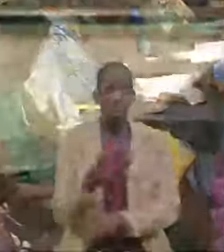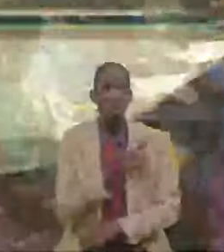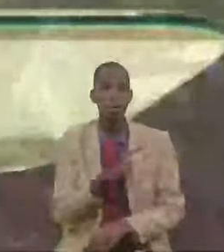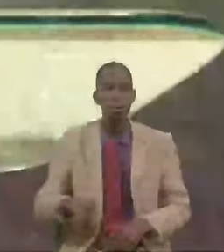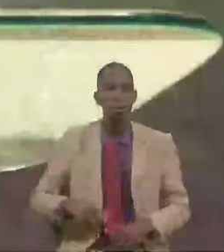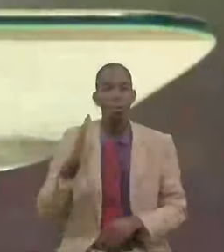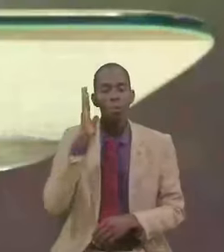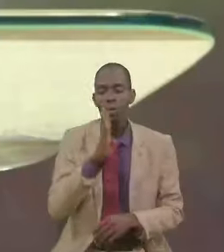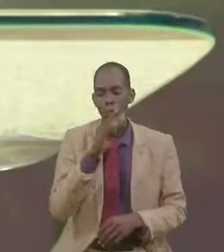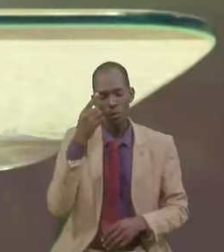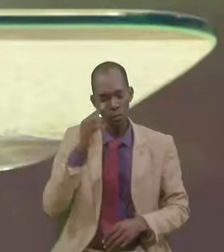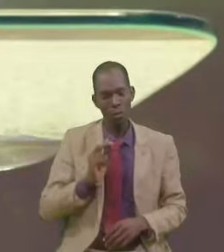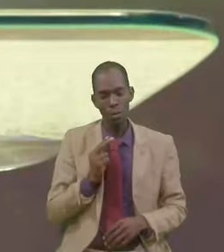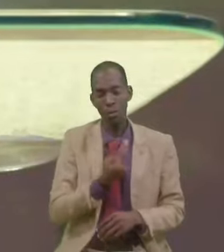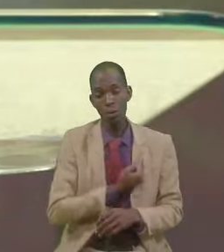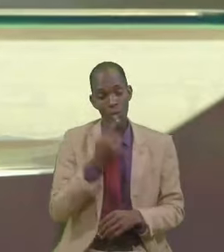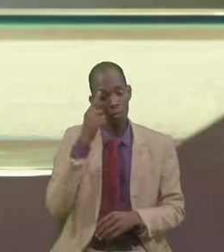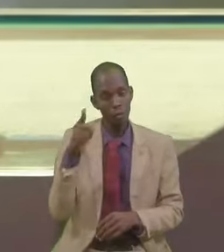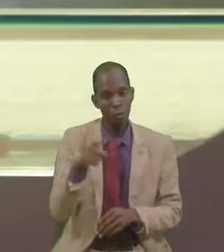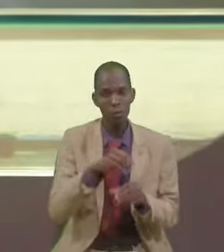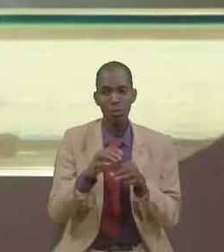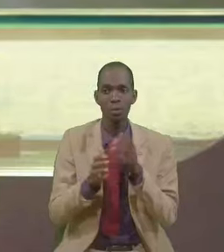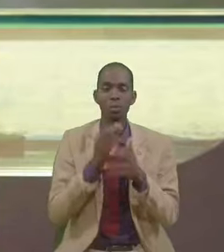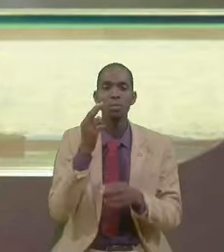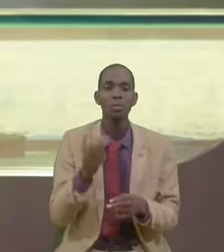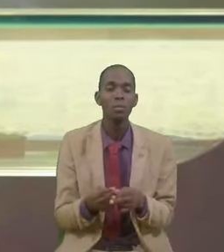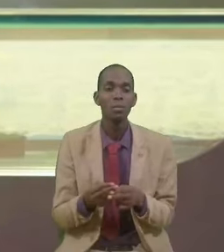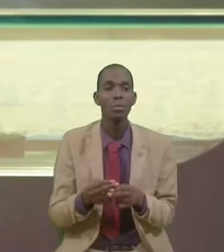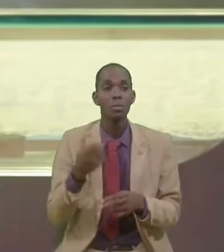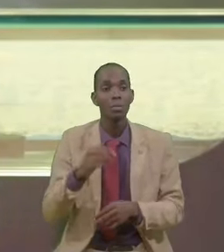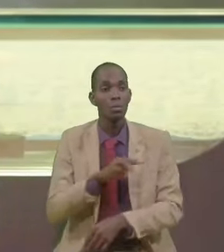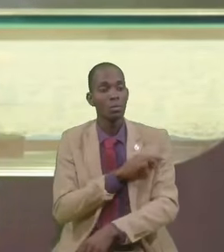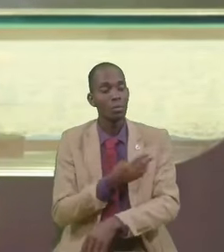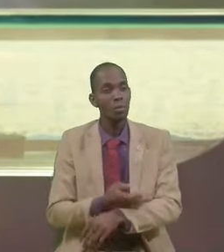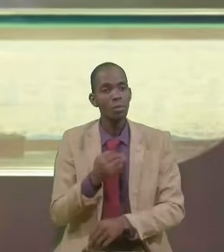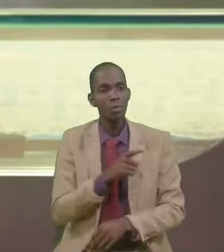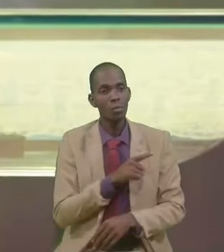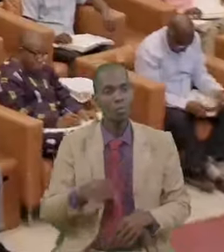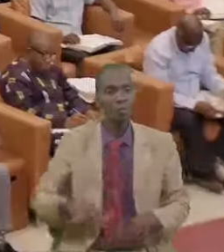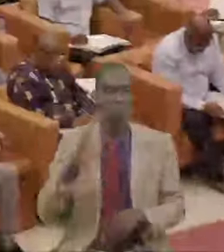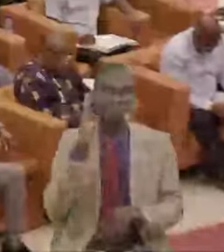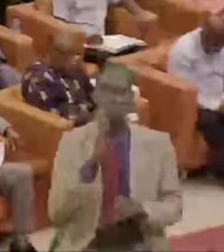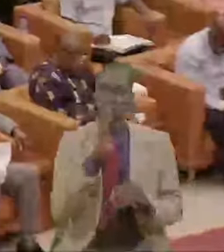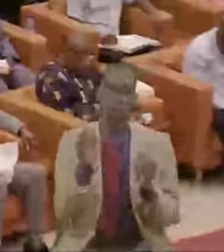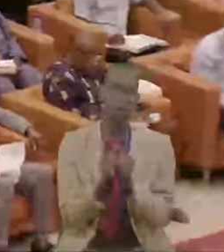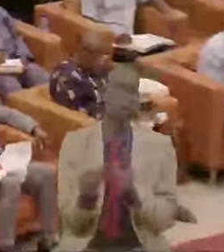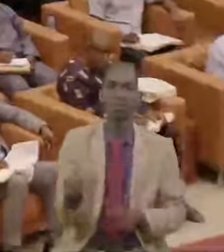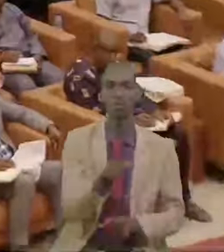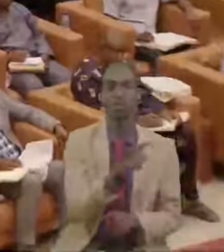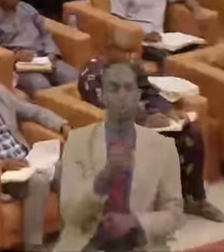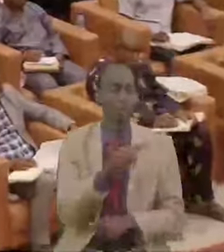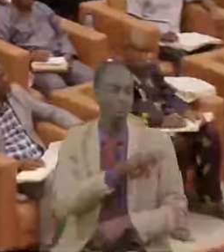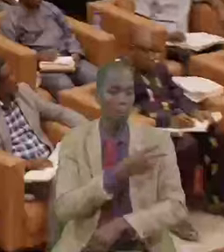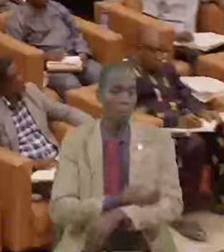pour nous, sera pour vous. La force du Seigneur sera avec nous, sera avec vous. La force du